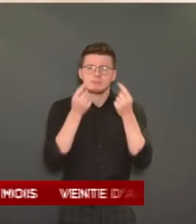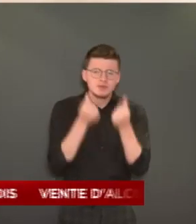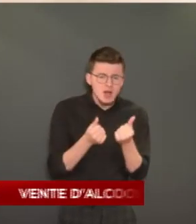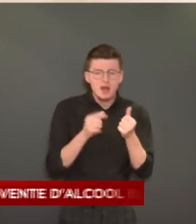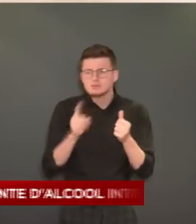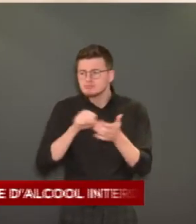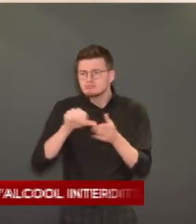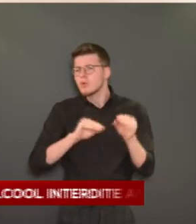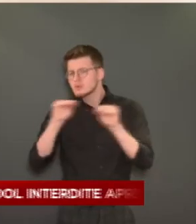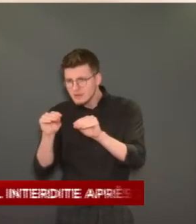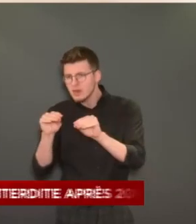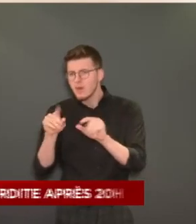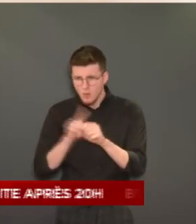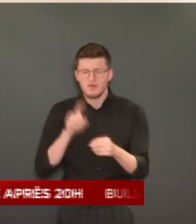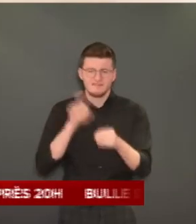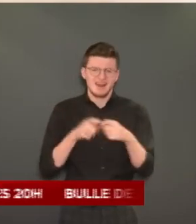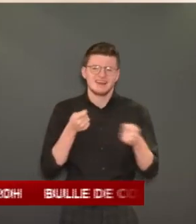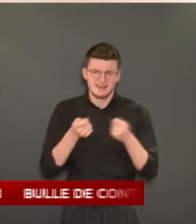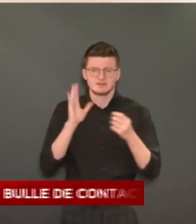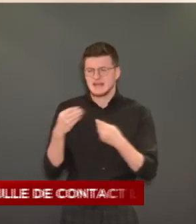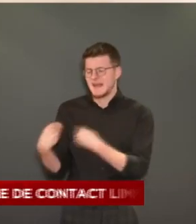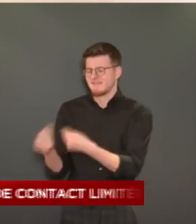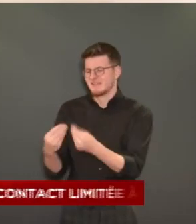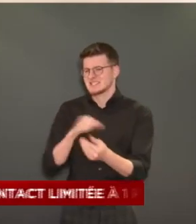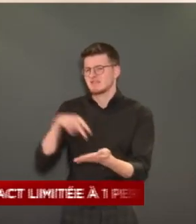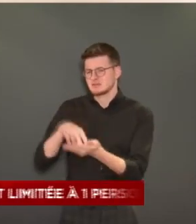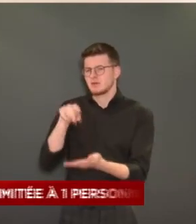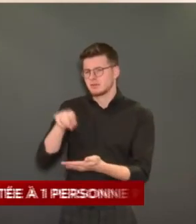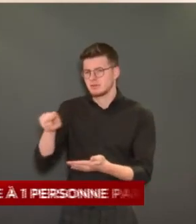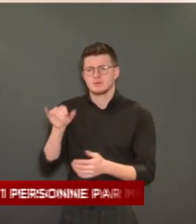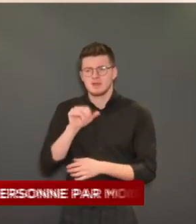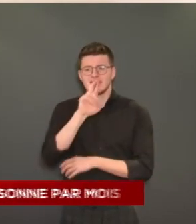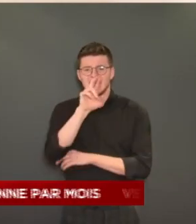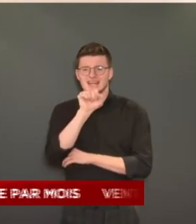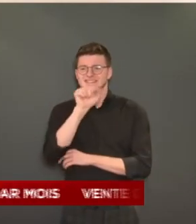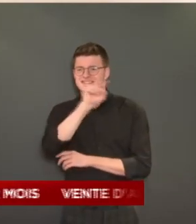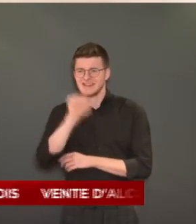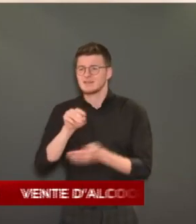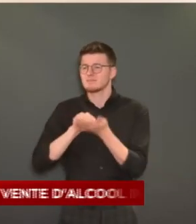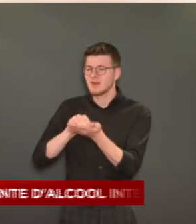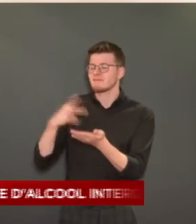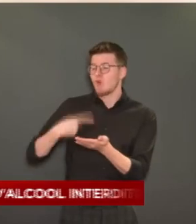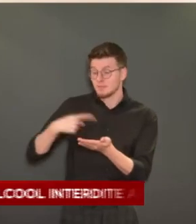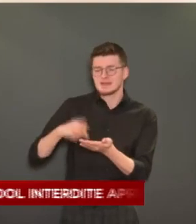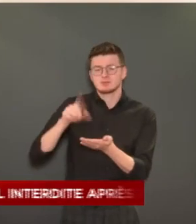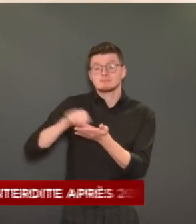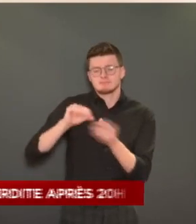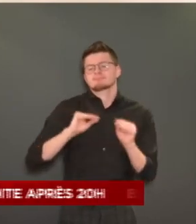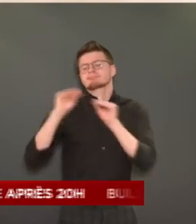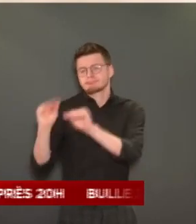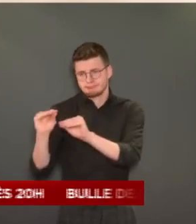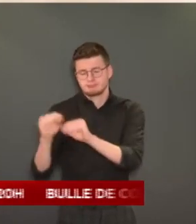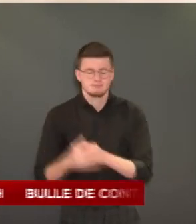Nous prévoyons des reports de paiement et le gouvernement fédéral prévoit également une exonération provisoire de